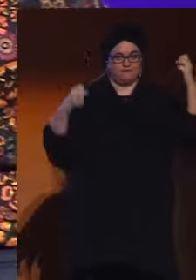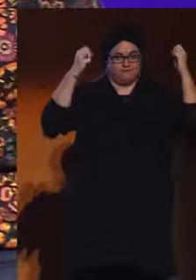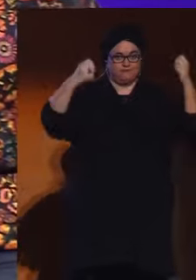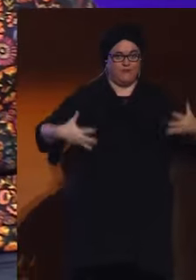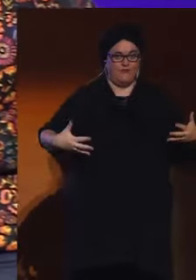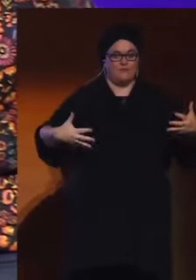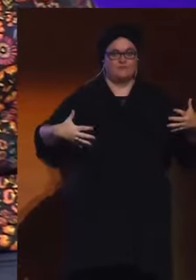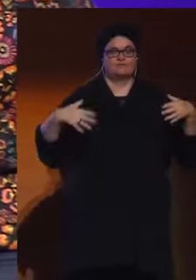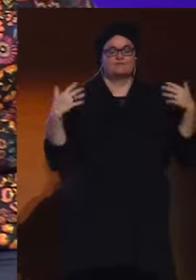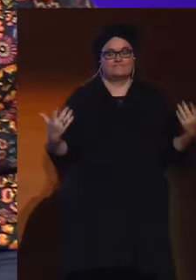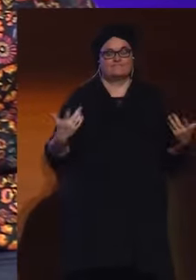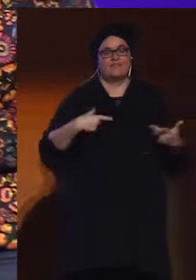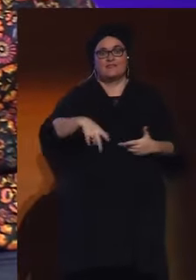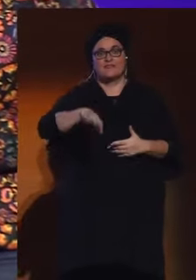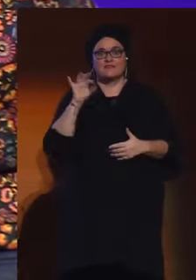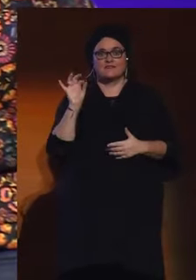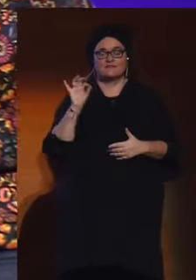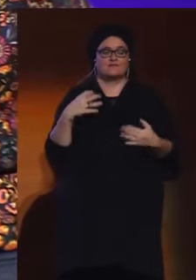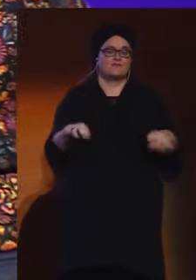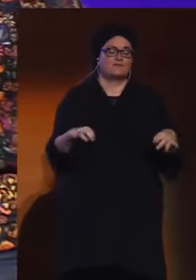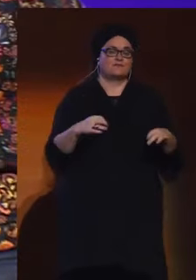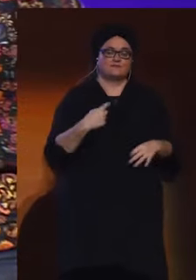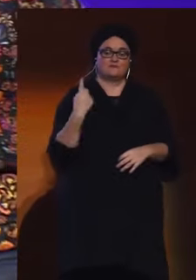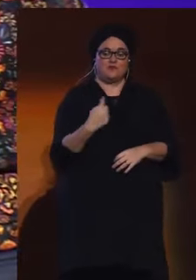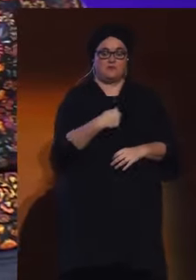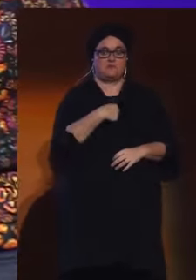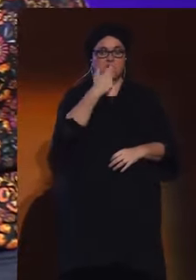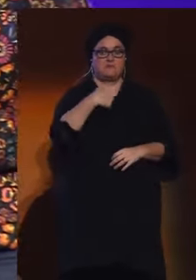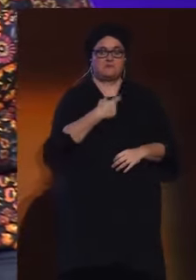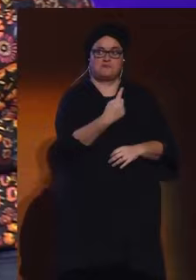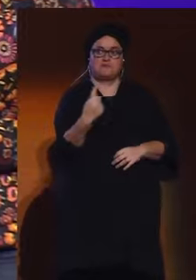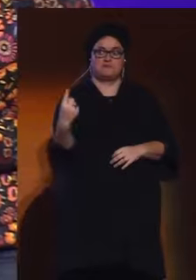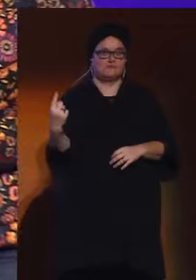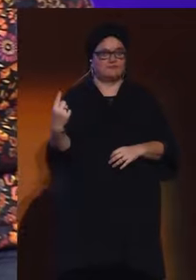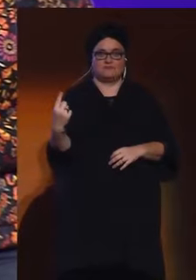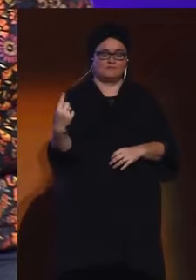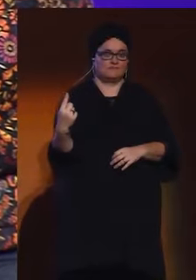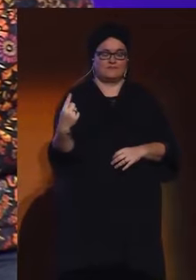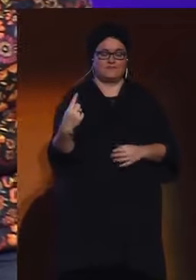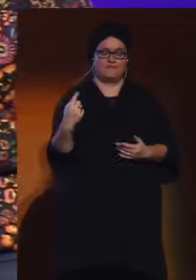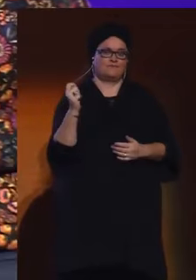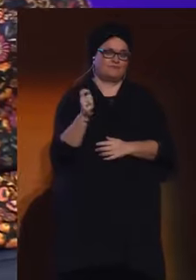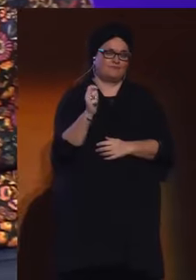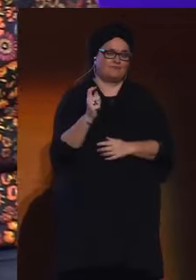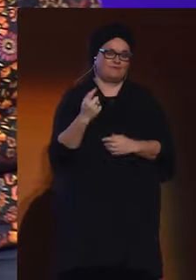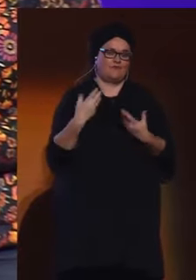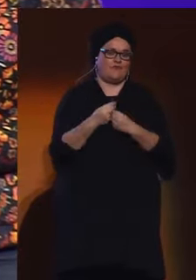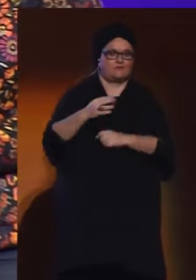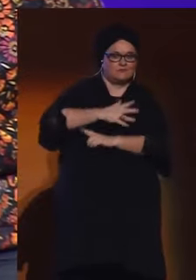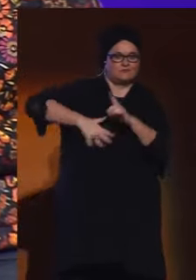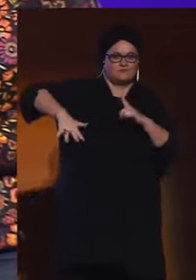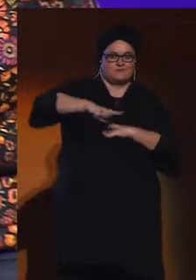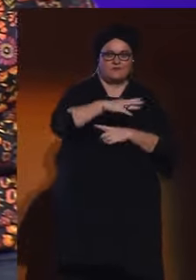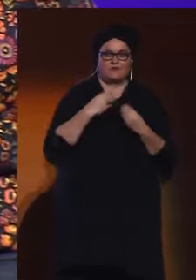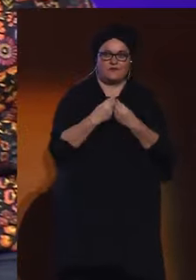Horregatik, erabaki hauek normalean ez dira bakarka hartzen direnetakoak, normalean ingurukoekin eta hartzen